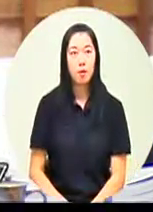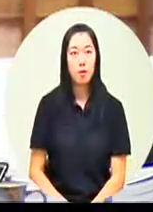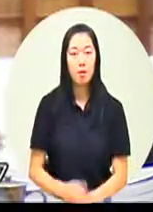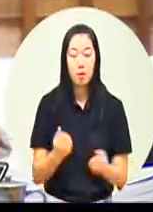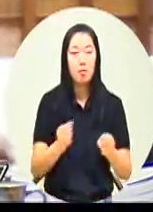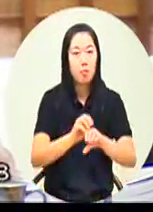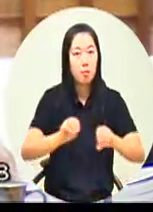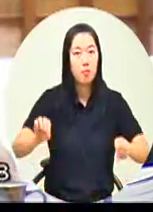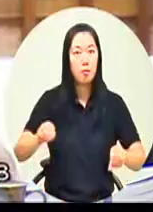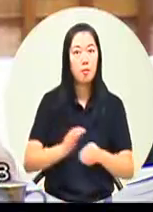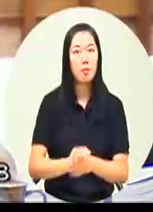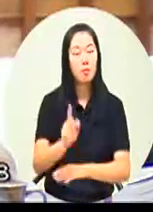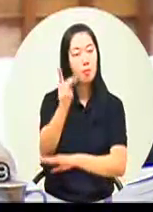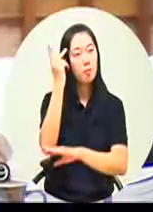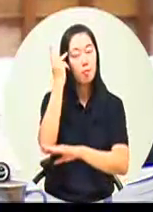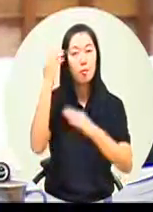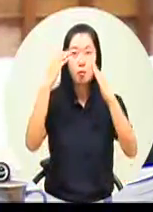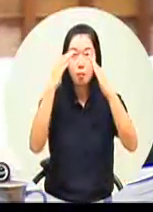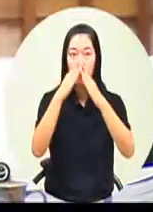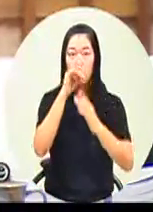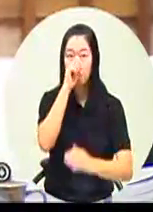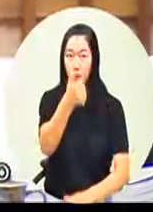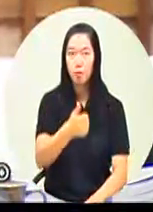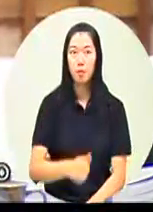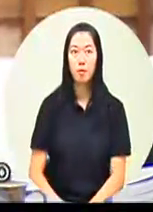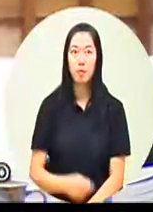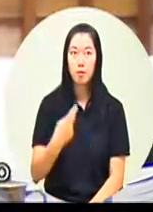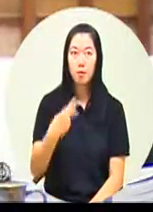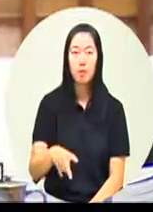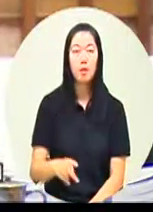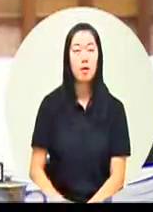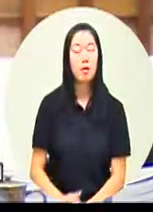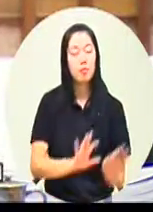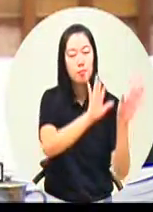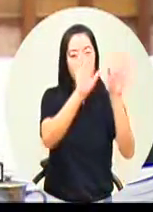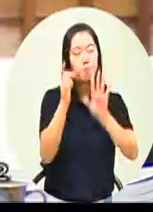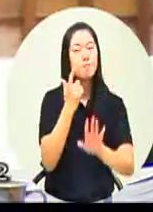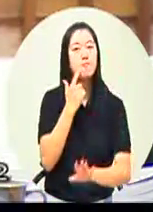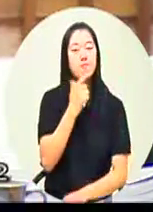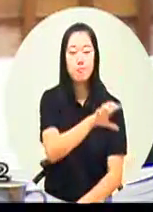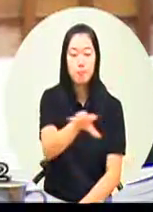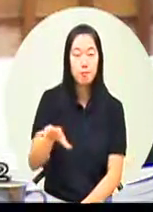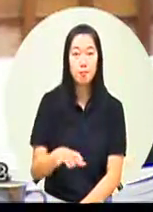优质旅馆，甚至我们啊名胜景点来结合哈，好玩卡